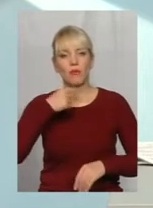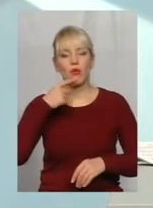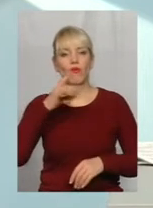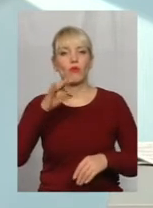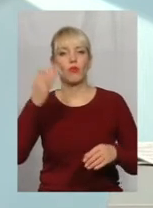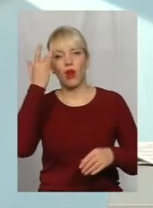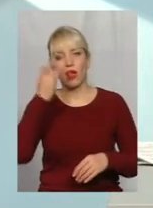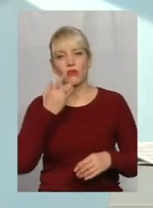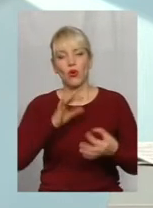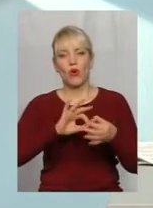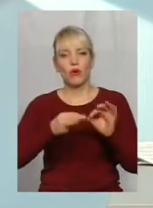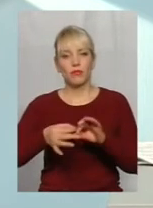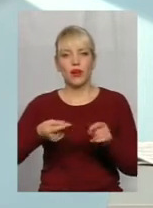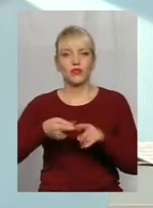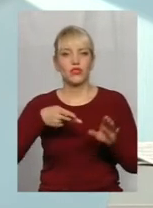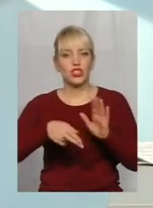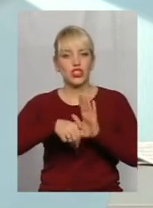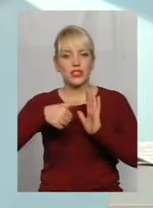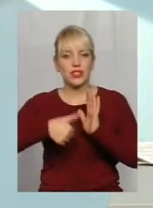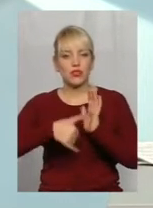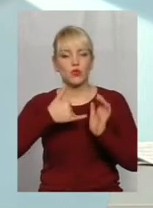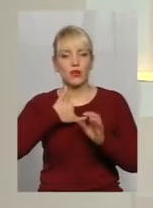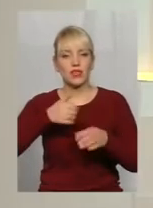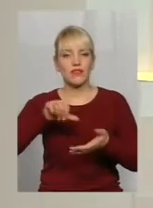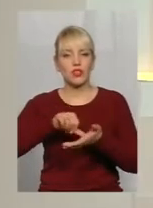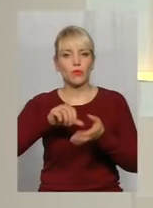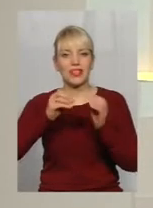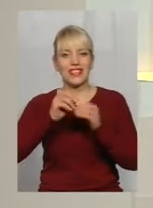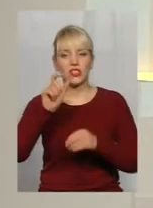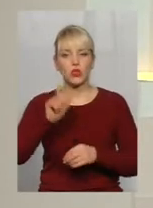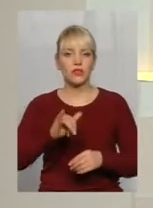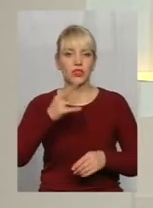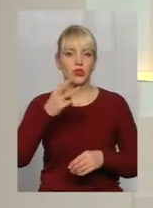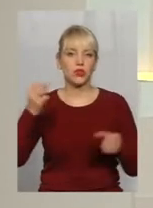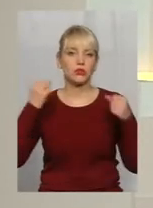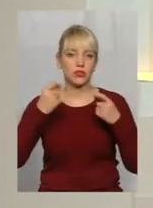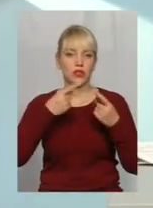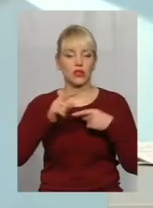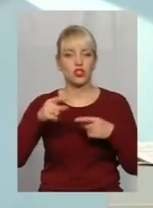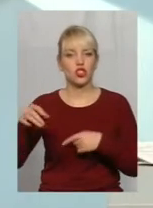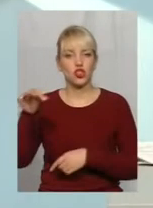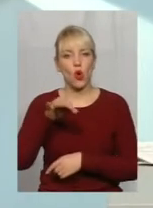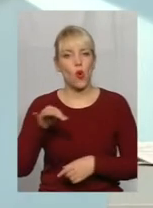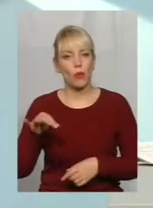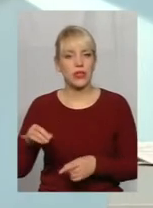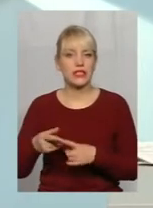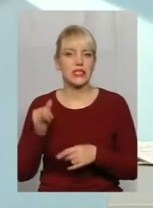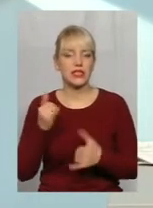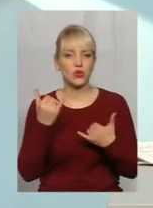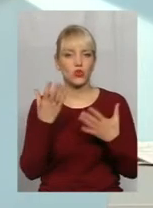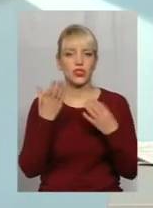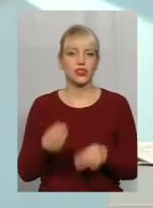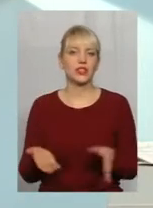В 2016-му в нас виступало 10 чоловік і троє спортсменів за інші області. На сьогоднішній день